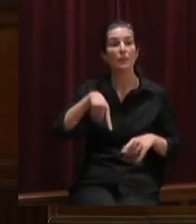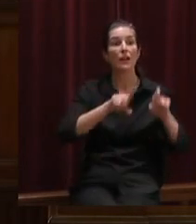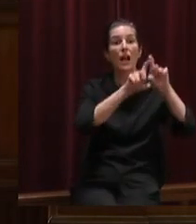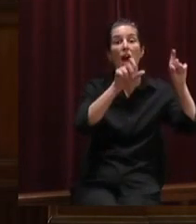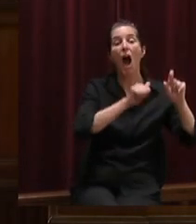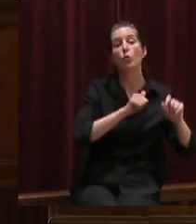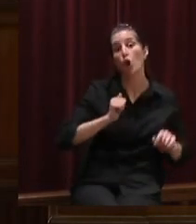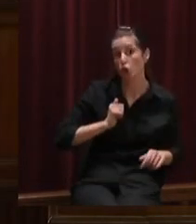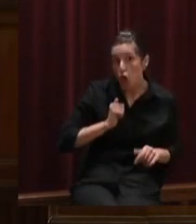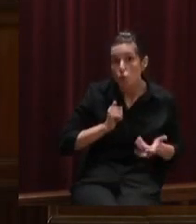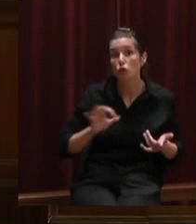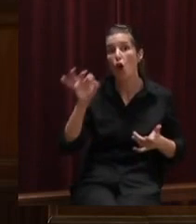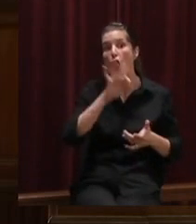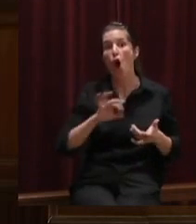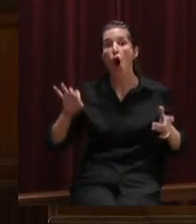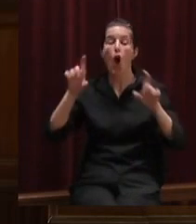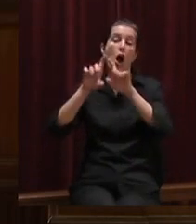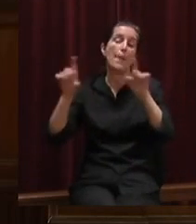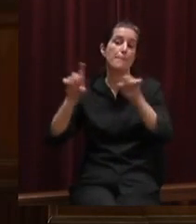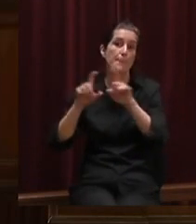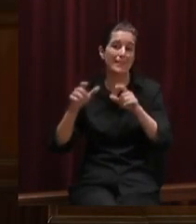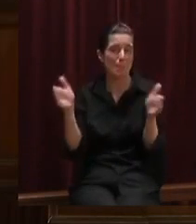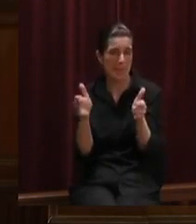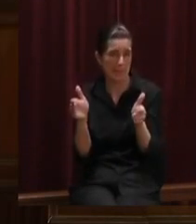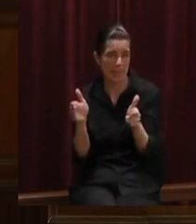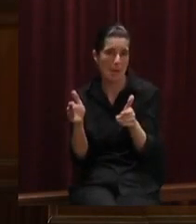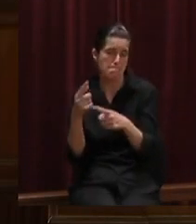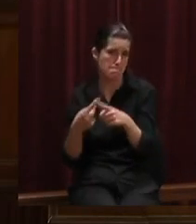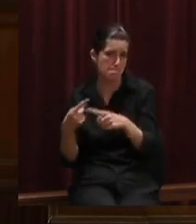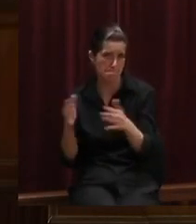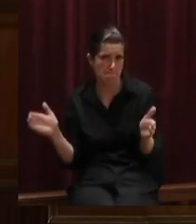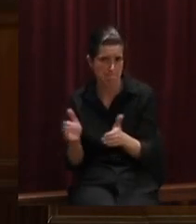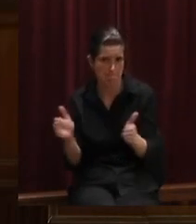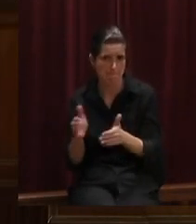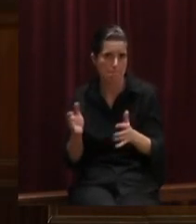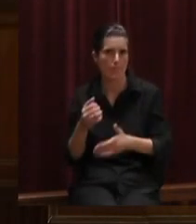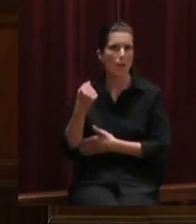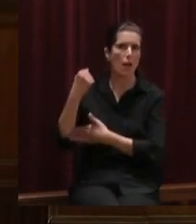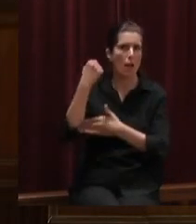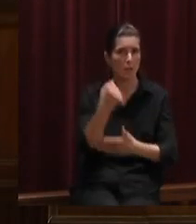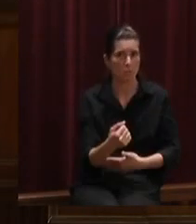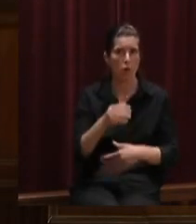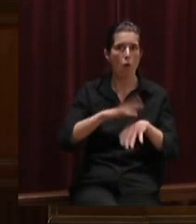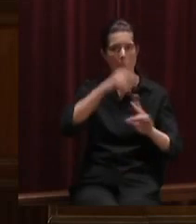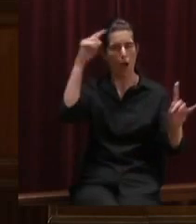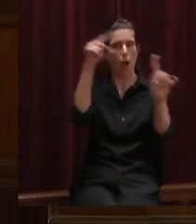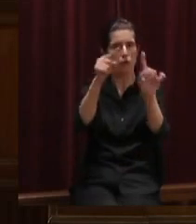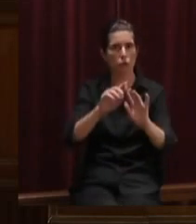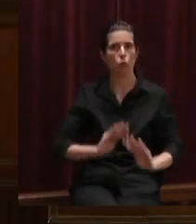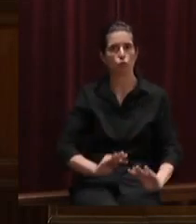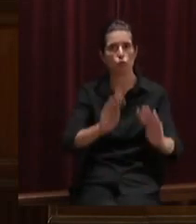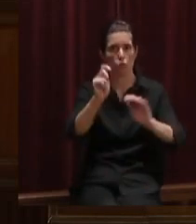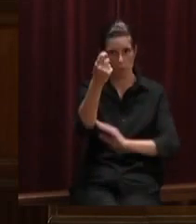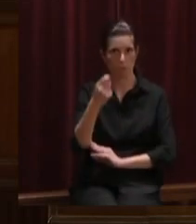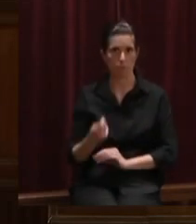de vora dels nostres petits i mitjans comerciants, que tindran solucions per afrontar reptes que els són específics, com la necessitat de competir